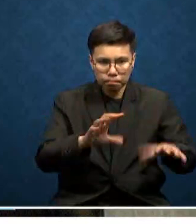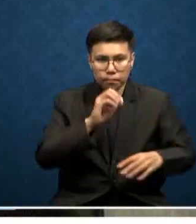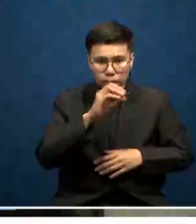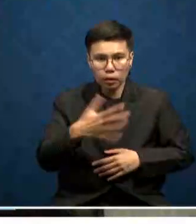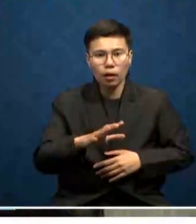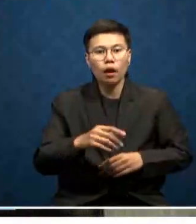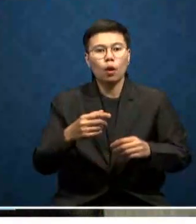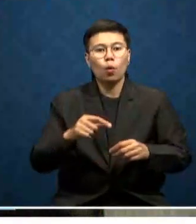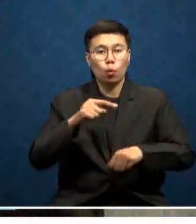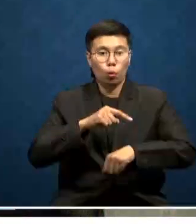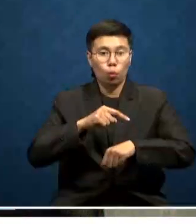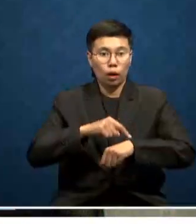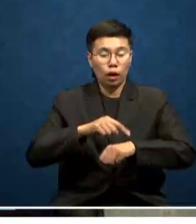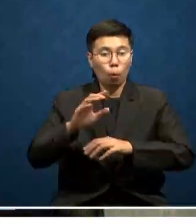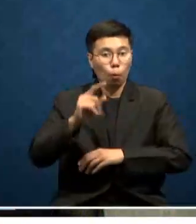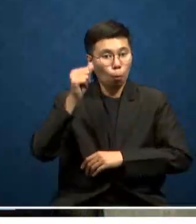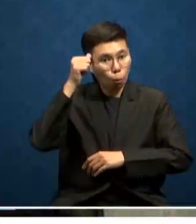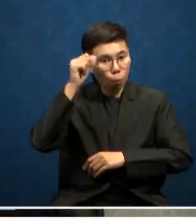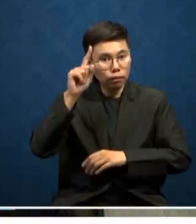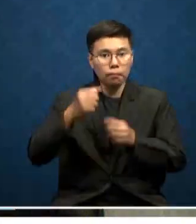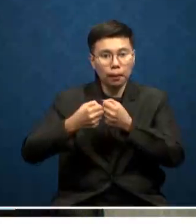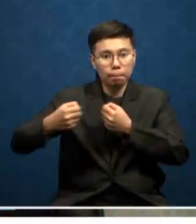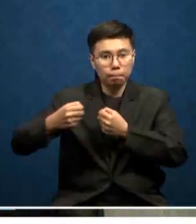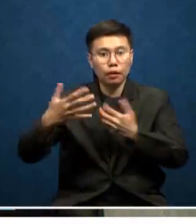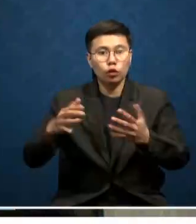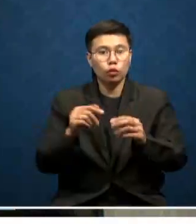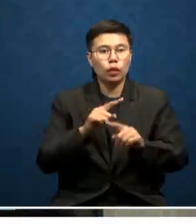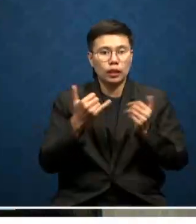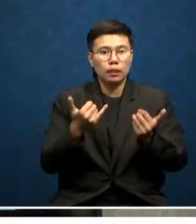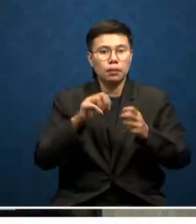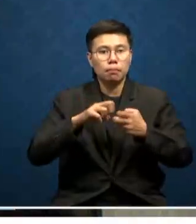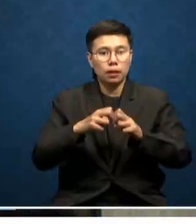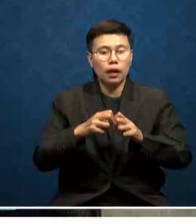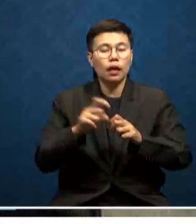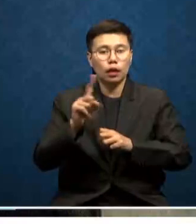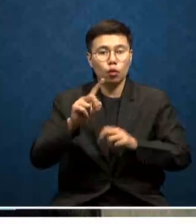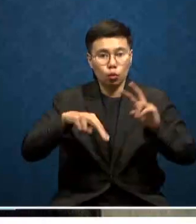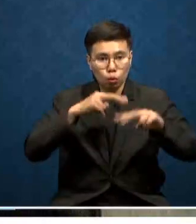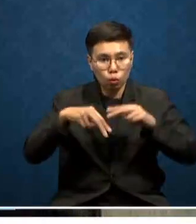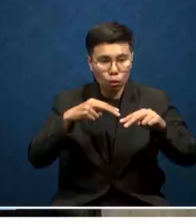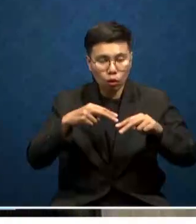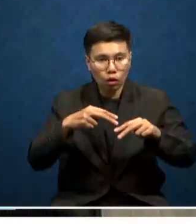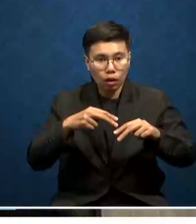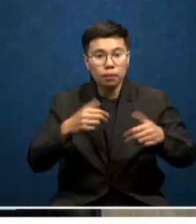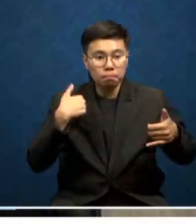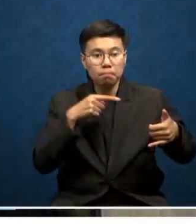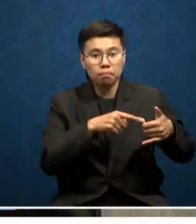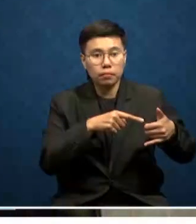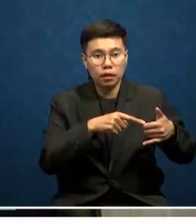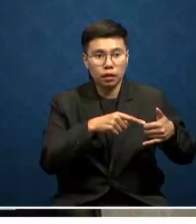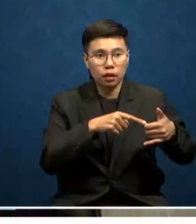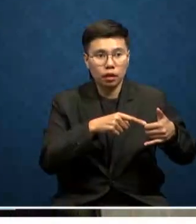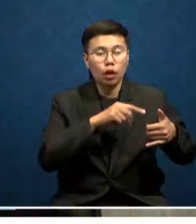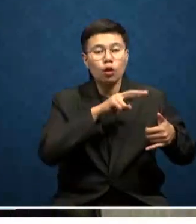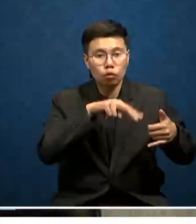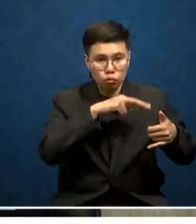ได้จึงได้ดำเนินการทุกวันนี้ก็ยังเป็นปัญหาเป็นปัญหาในการที่จะต้องดูแลว่าผู้ที่ถูกควบคุมตัวนั้นเขาได้รับการควบ